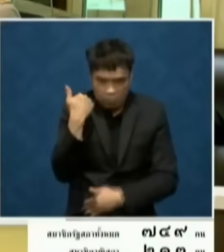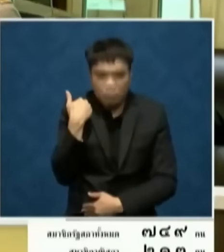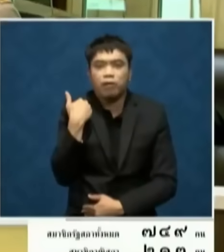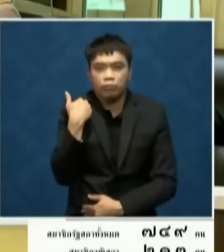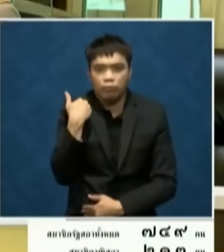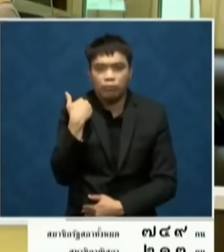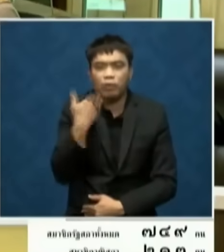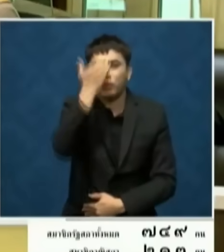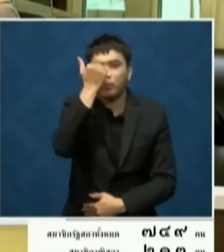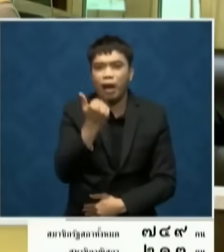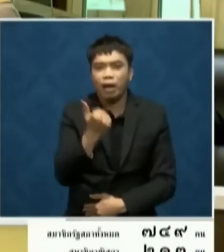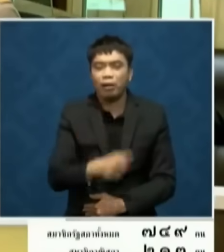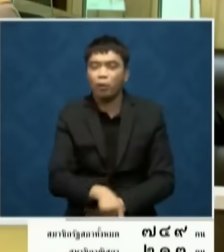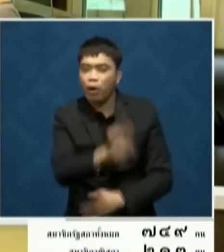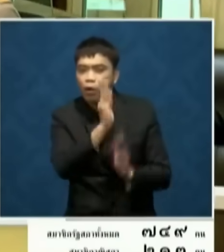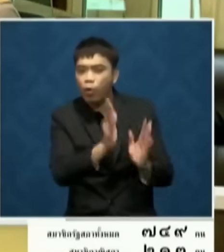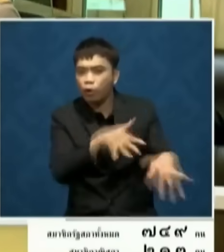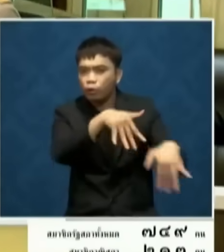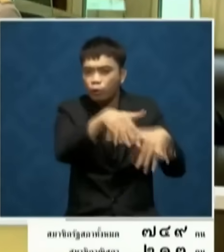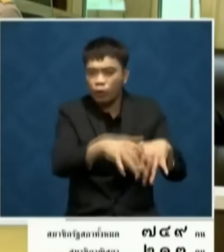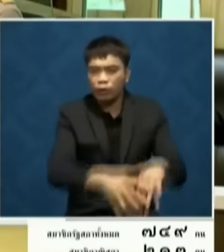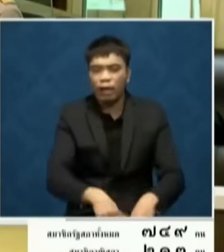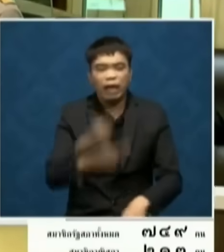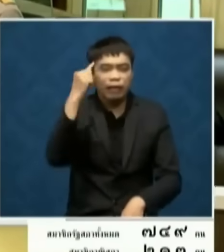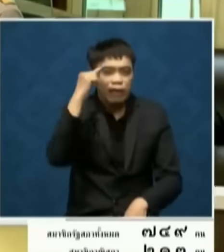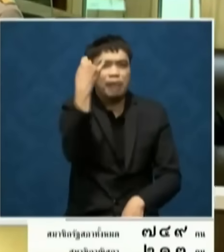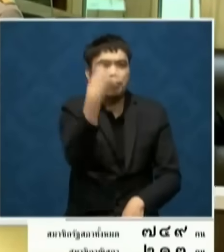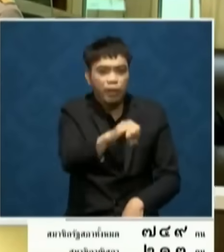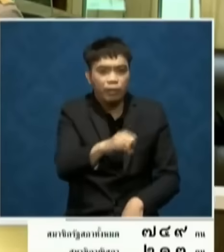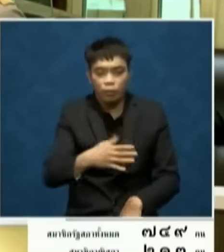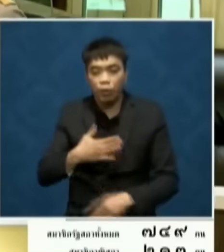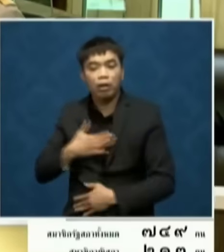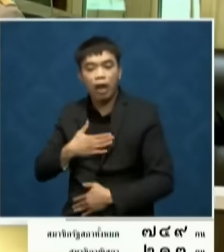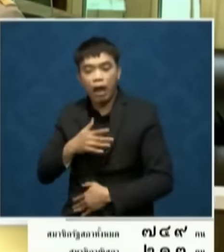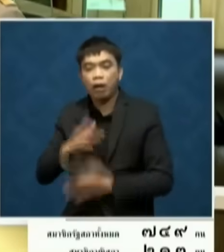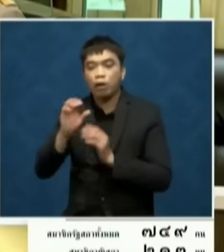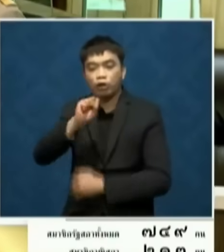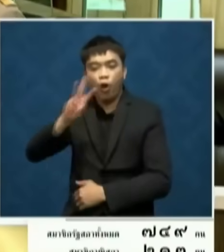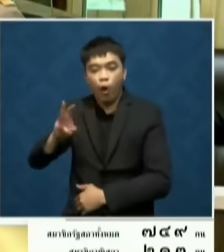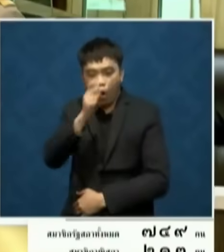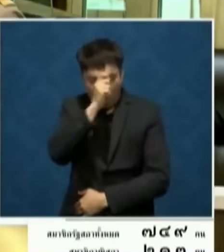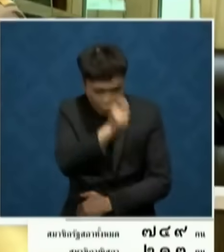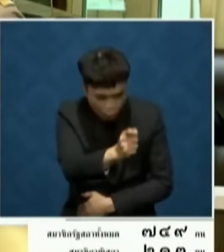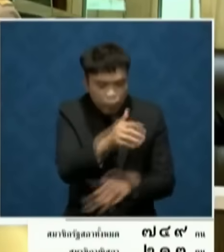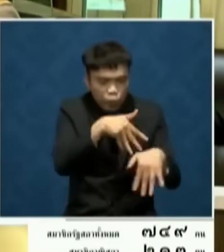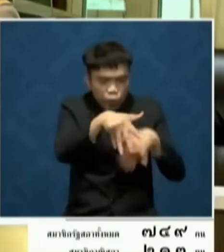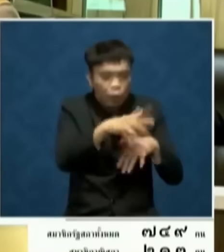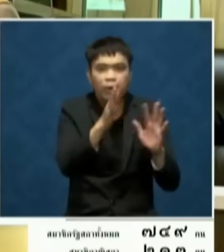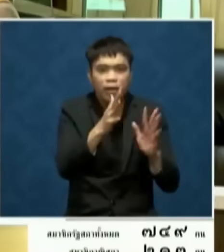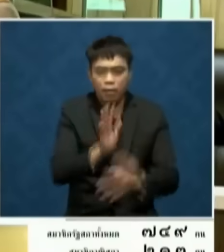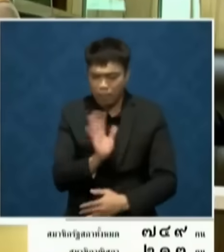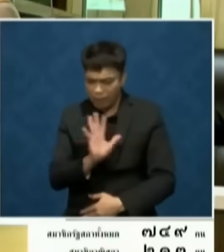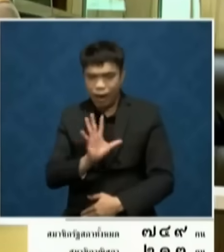ราก็คำนึงถึงการทำหน้าที่ในวุฒิสภาต้องทำหน้าที่รักษาปกป้องประเทศรักษาปกป้องสถาบัน